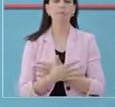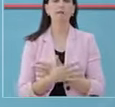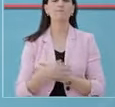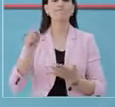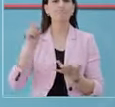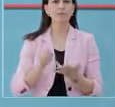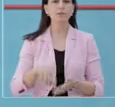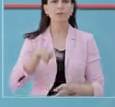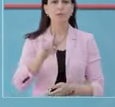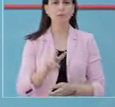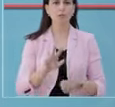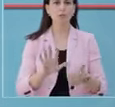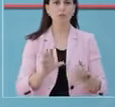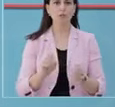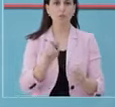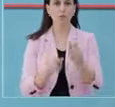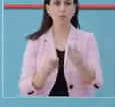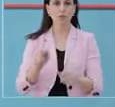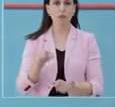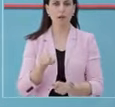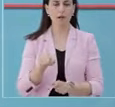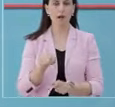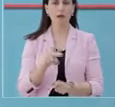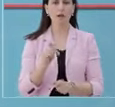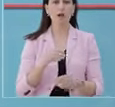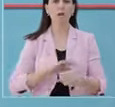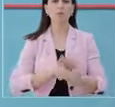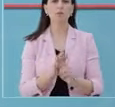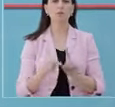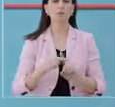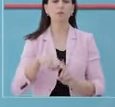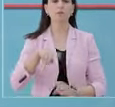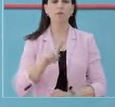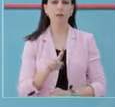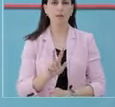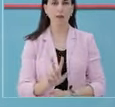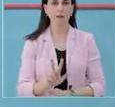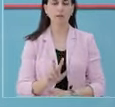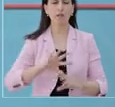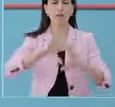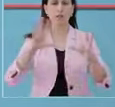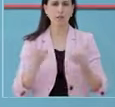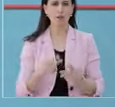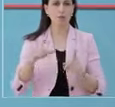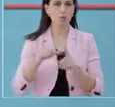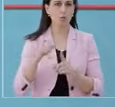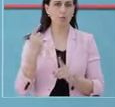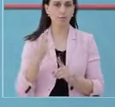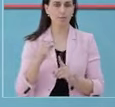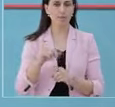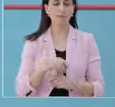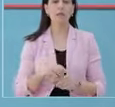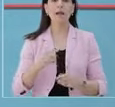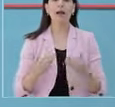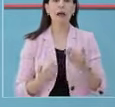260 qytetarë, prej të cilve kanë rezultuar pozitiv 13 prej tyre, të gjithë në qarkun e Durrësit. Rastet e reja